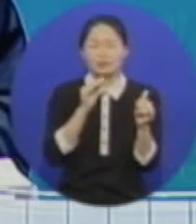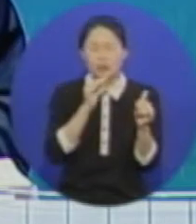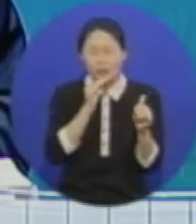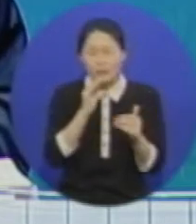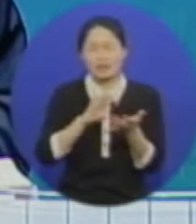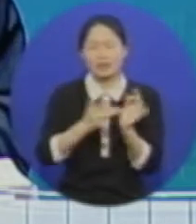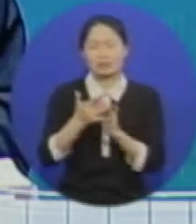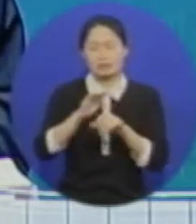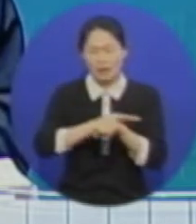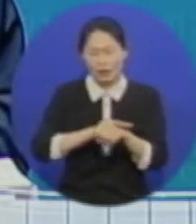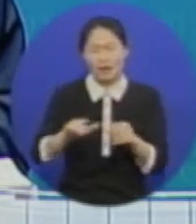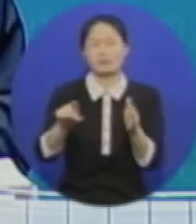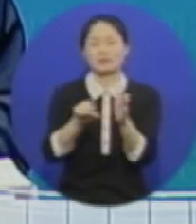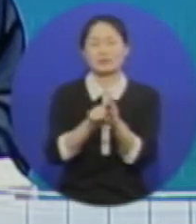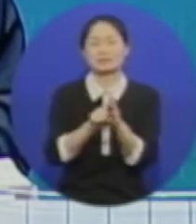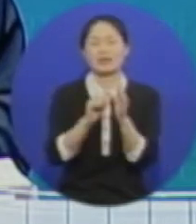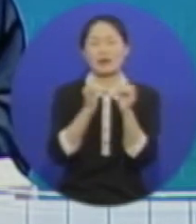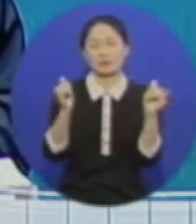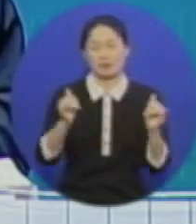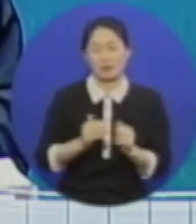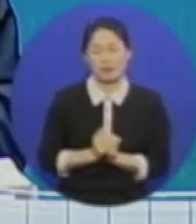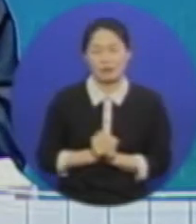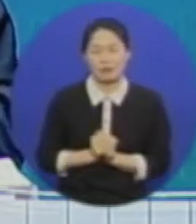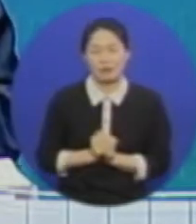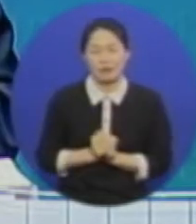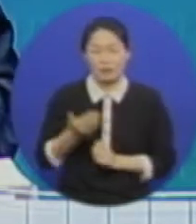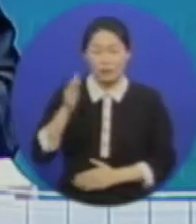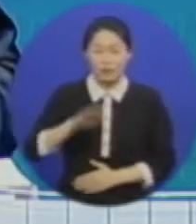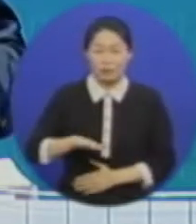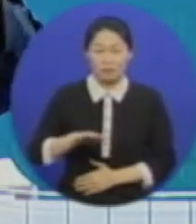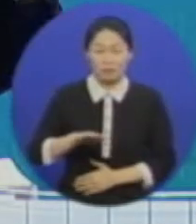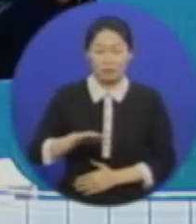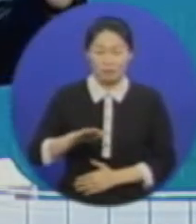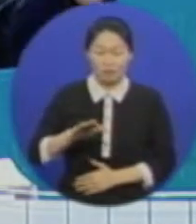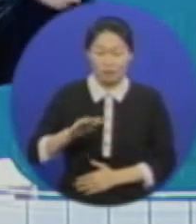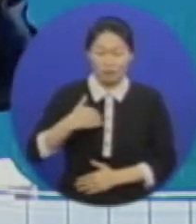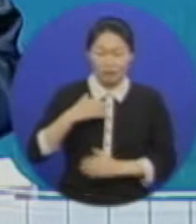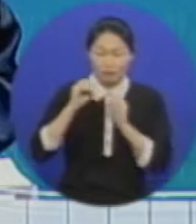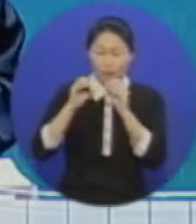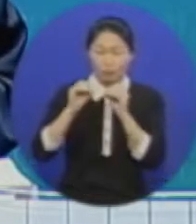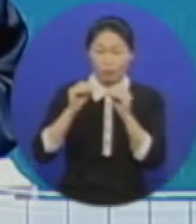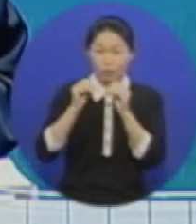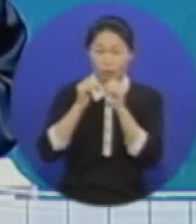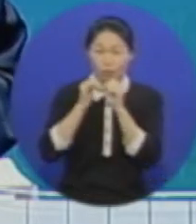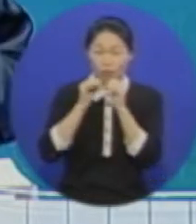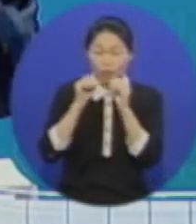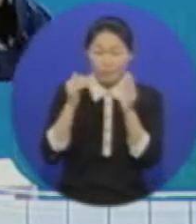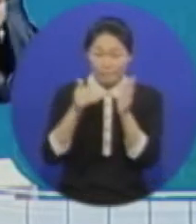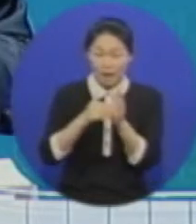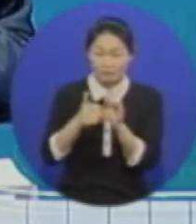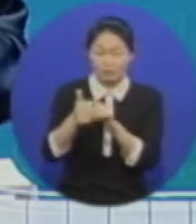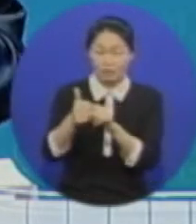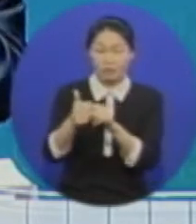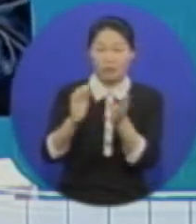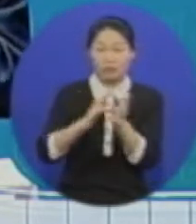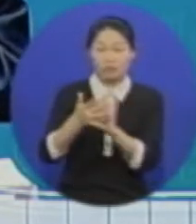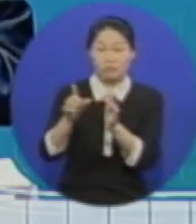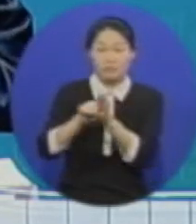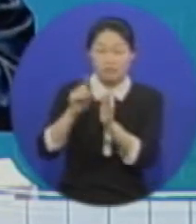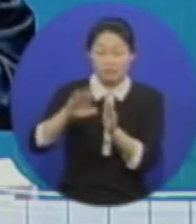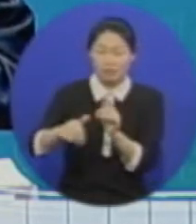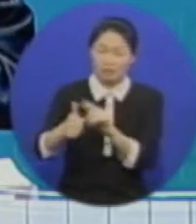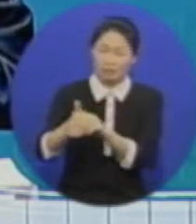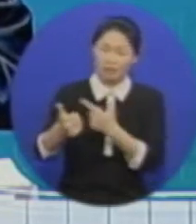예수 제도를 미드 신 분이죠 그런데 내가 전도해서 그 사람 예수 믿는데 그가 결국은 나처럼